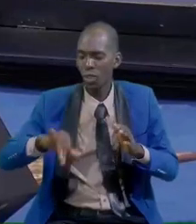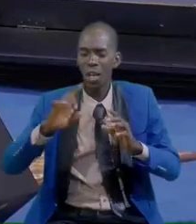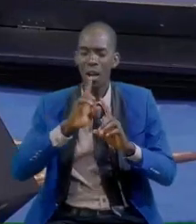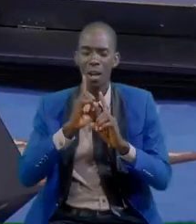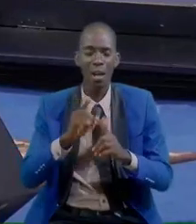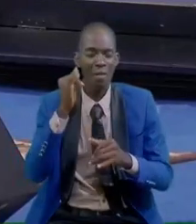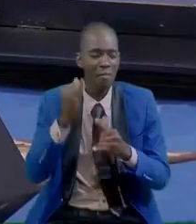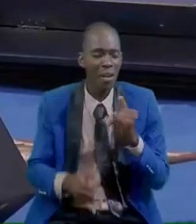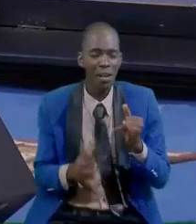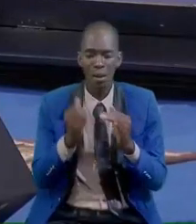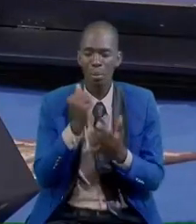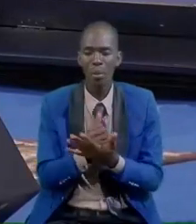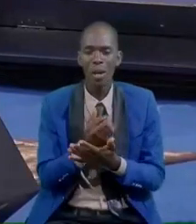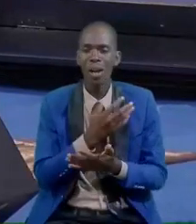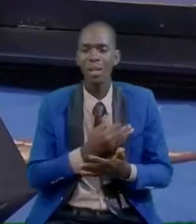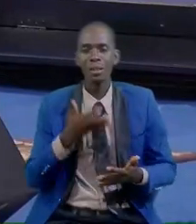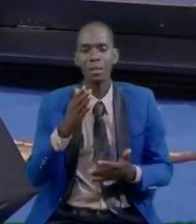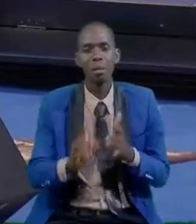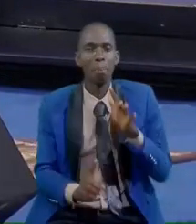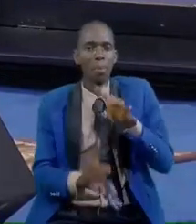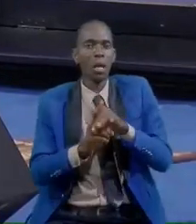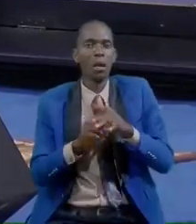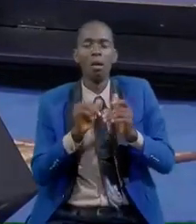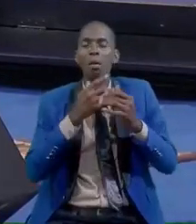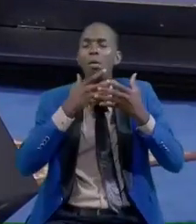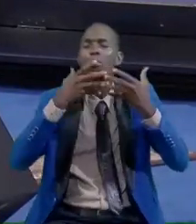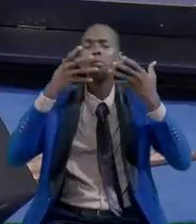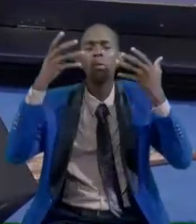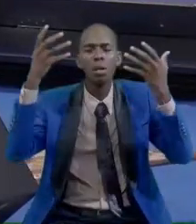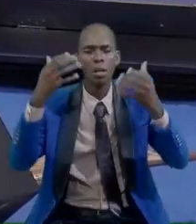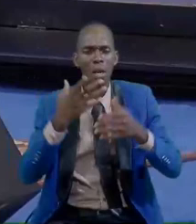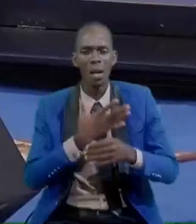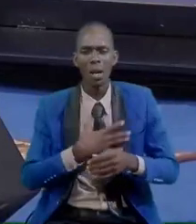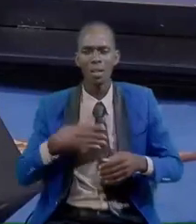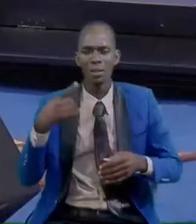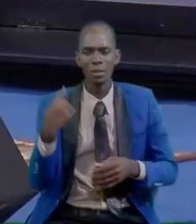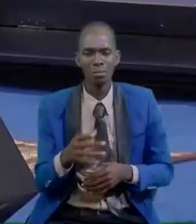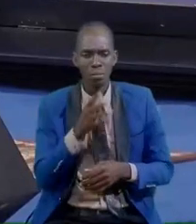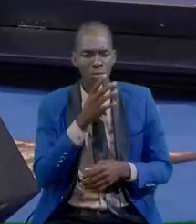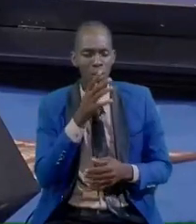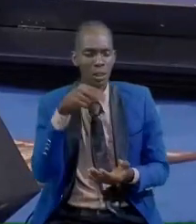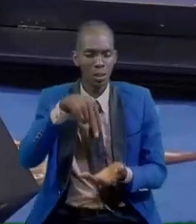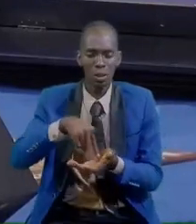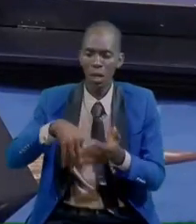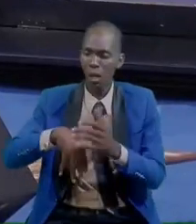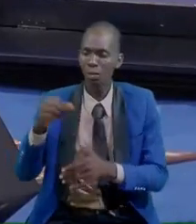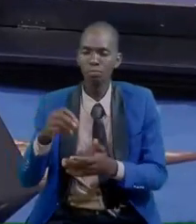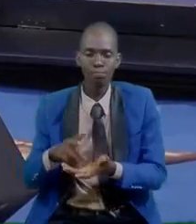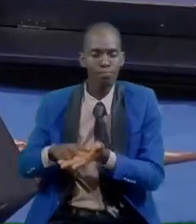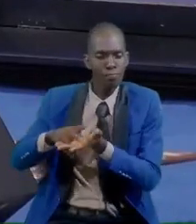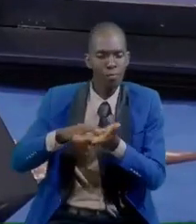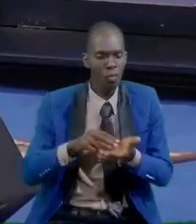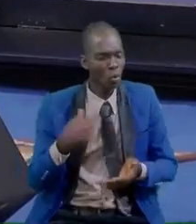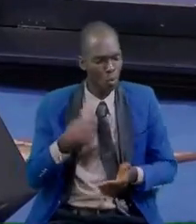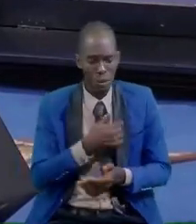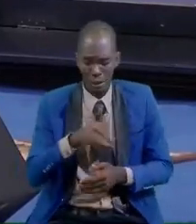dernière prière. Et il y avait des cris. Et la maman est sortie en dansant. Et on était toujours